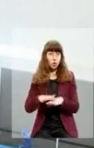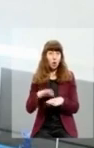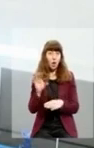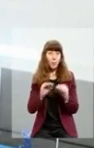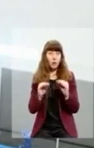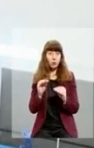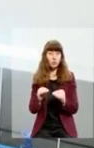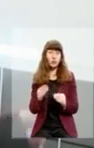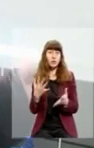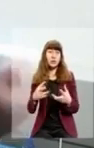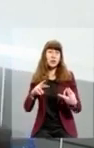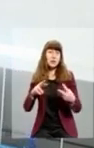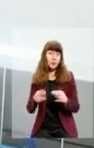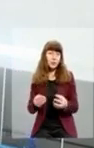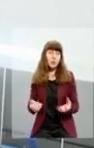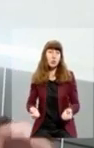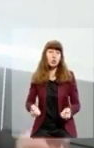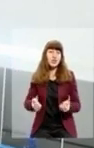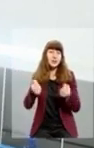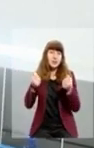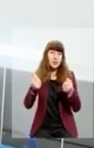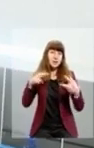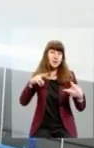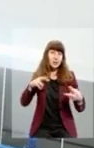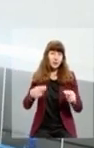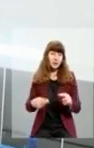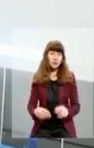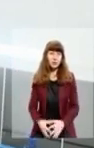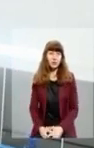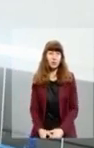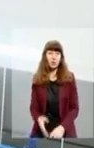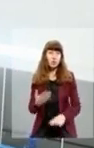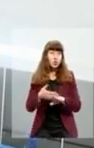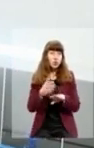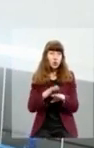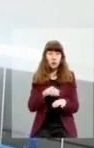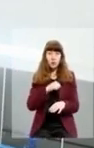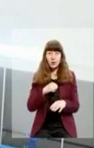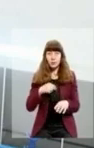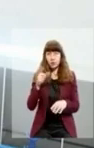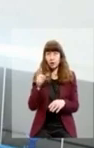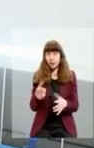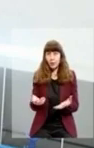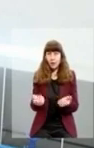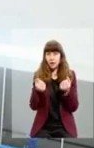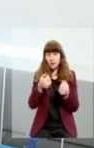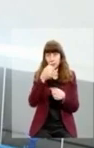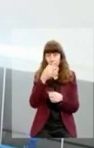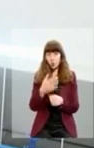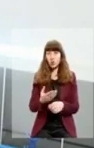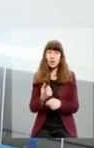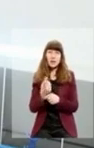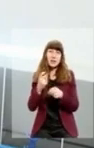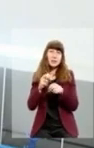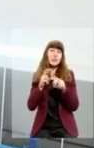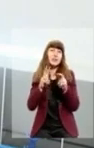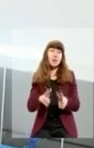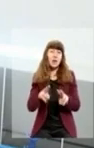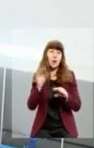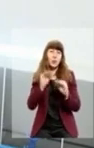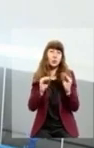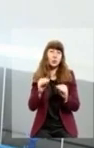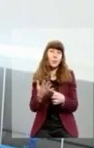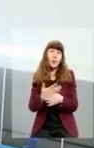если какой-то поломка чтобы насос можно снять заменить но у нас уже тяжелый и поэтому человек может так приподнять насос